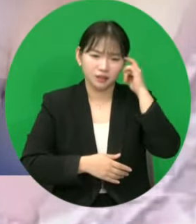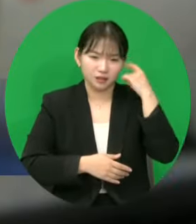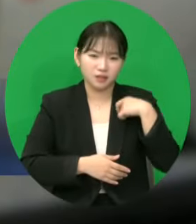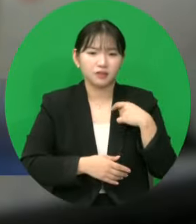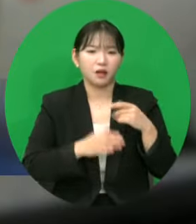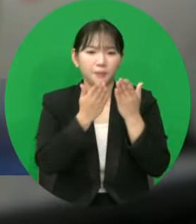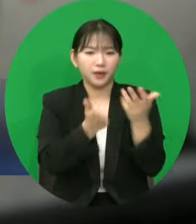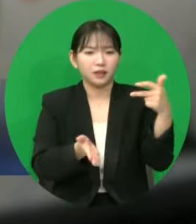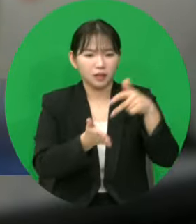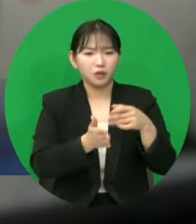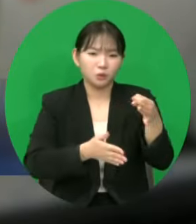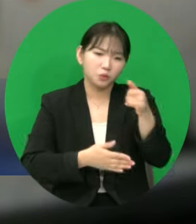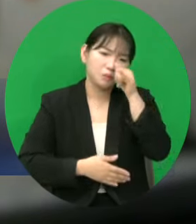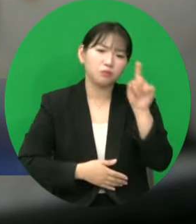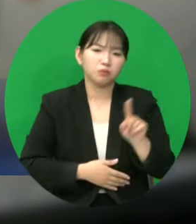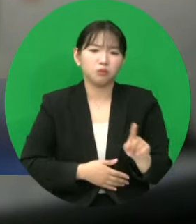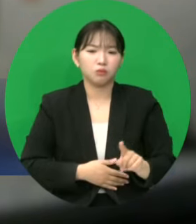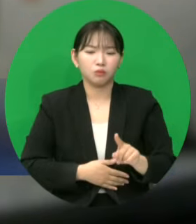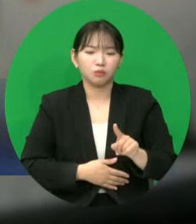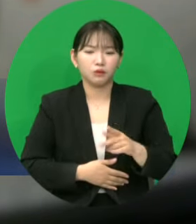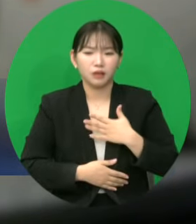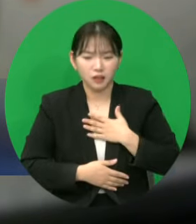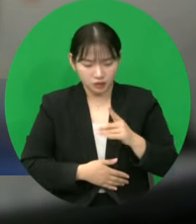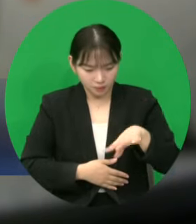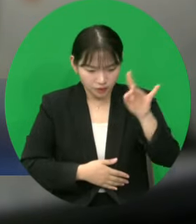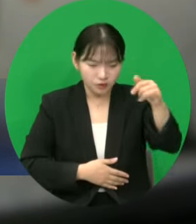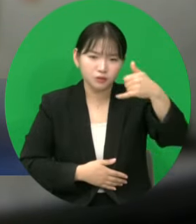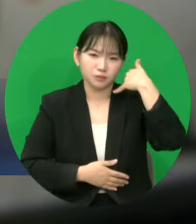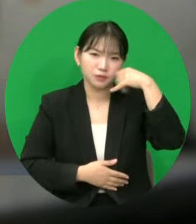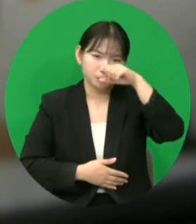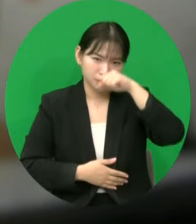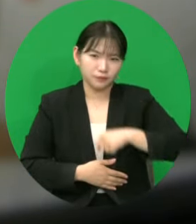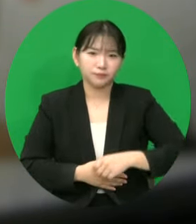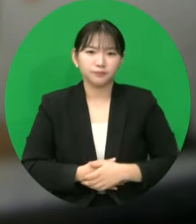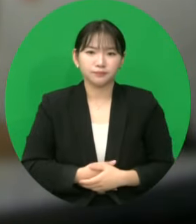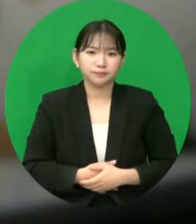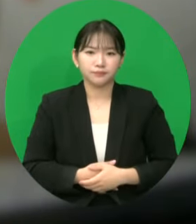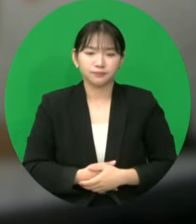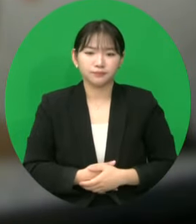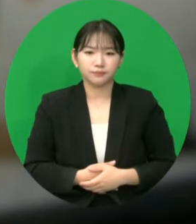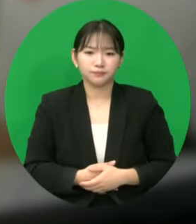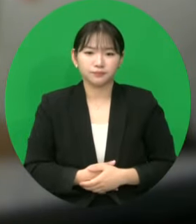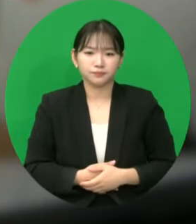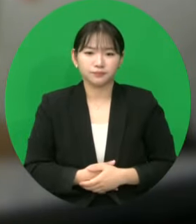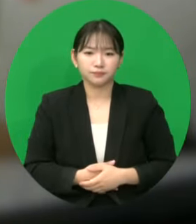해당사에 무슨 돈이 있겠어요. 자기네가 그렇게 연락 오면은. MBC 뉴스 안준호입니다.